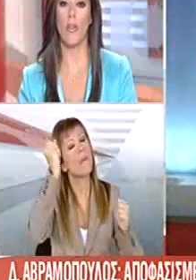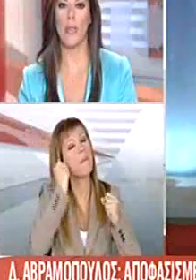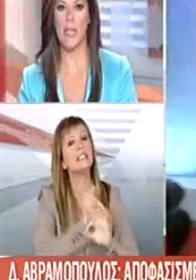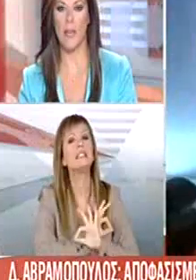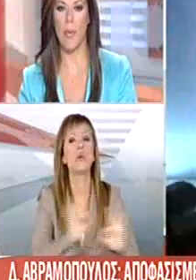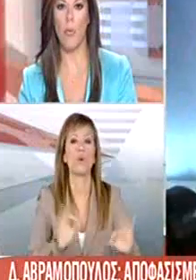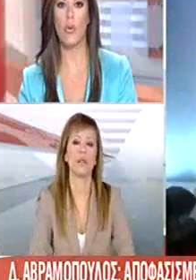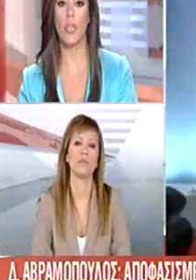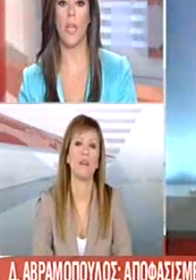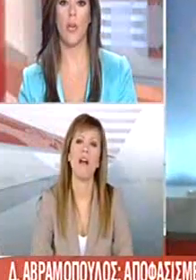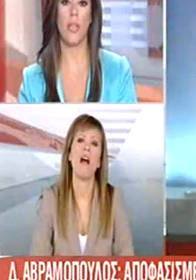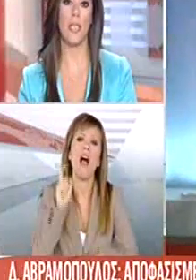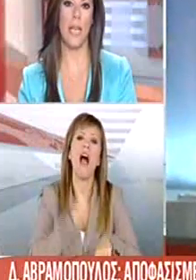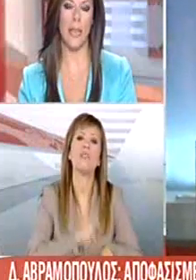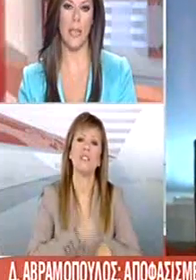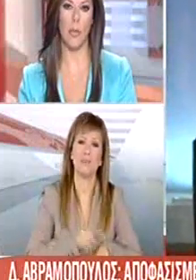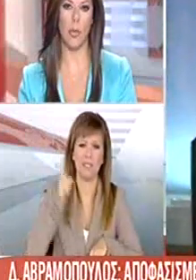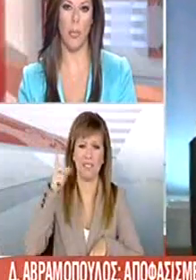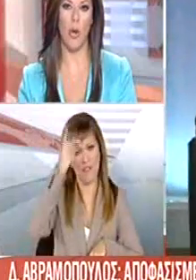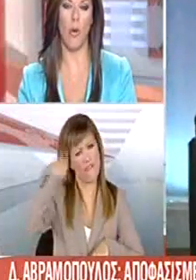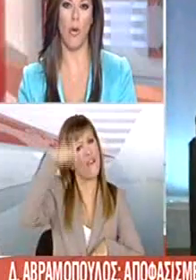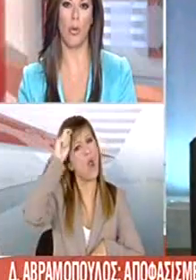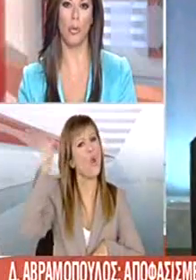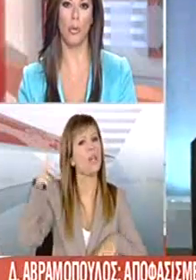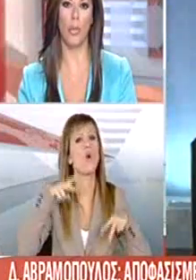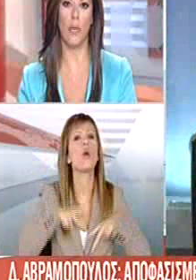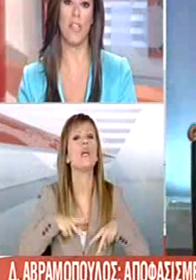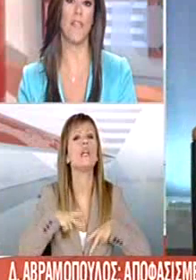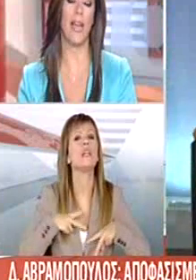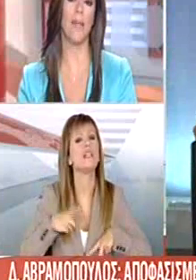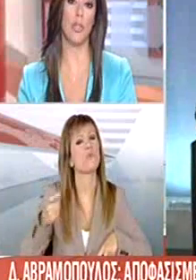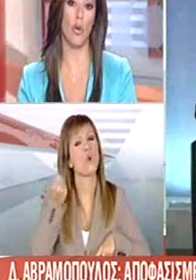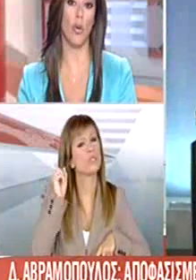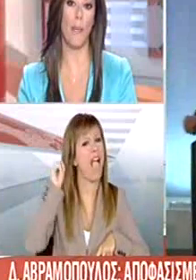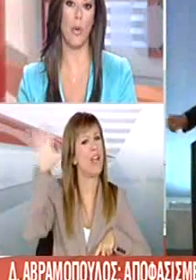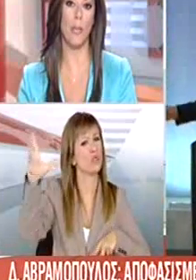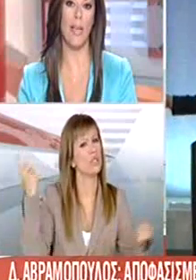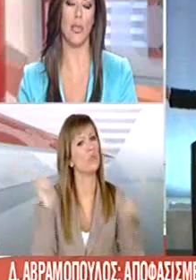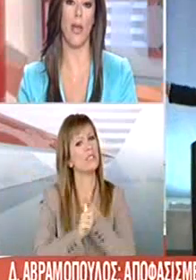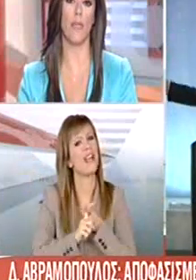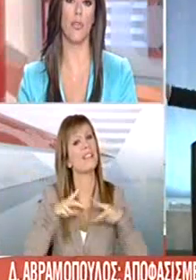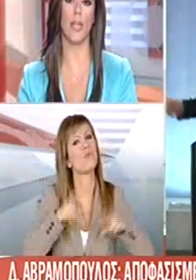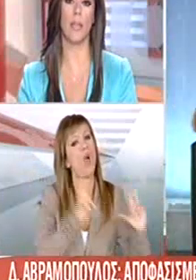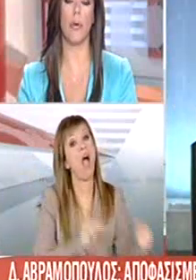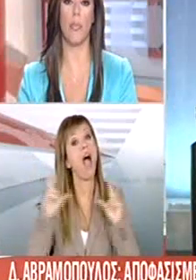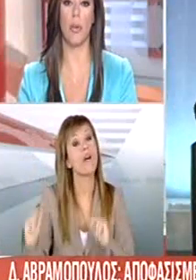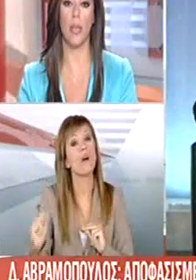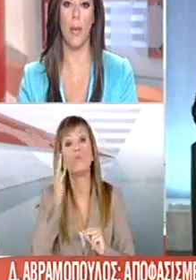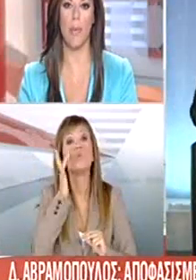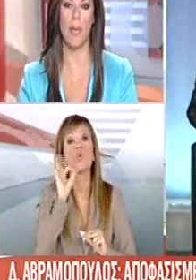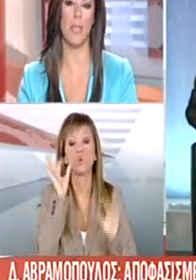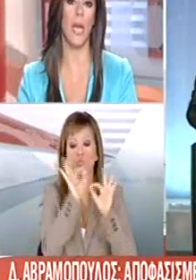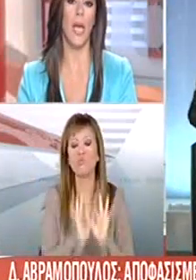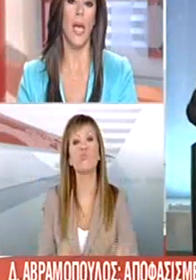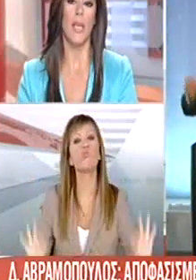Στο Βερολίνο, ο Δημήτρης Αβραμόπουλος είχε νωρίτερα συνάντηση με τον γερμανό ομολογό του Γκουίντο Βερστεβέλε με στόχο να προετοιμάσει το έδαφος για την